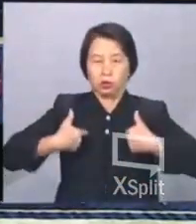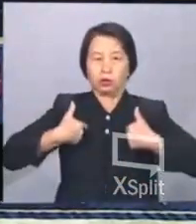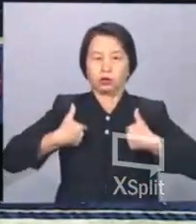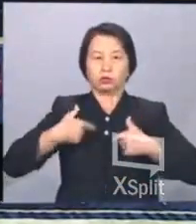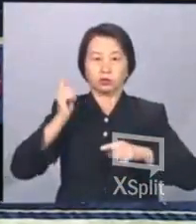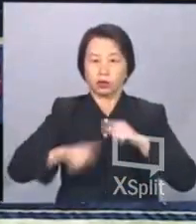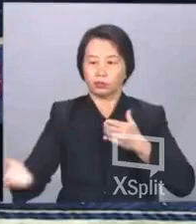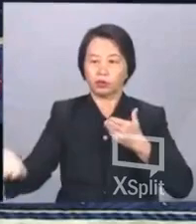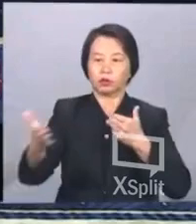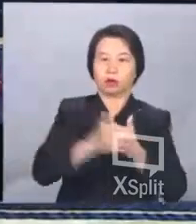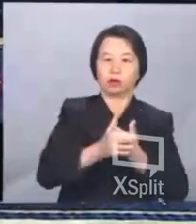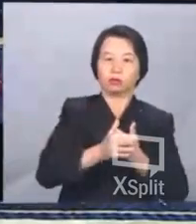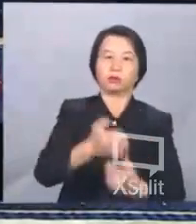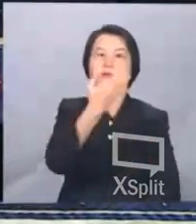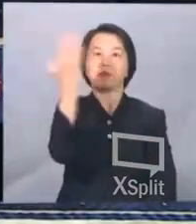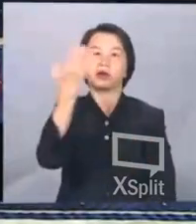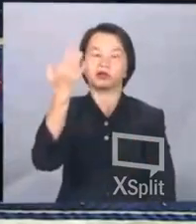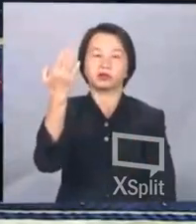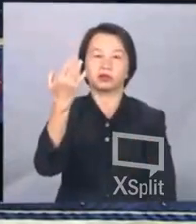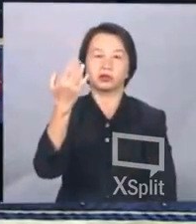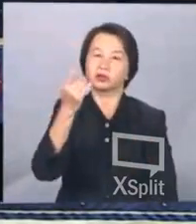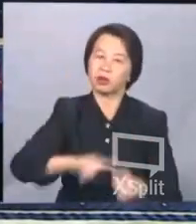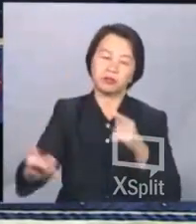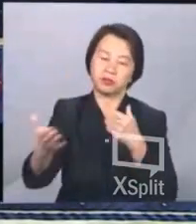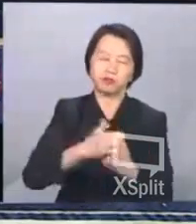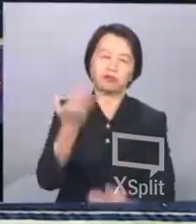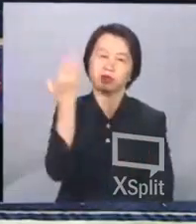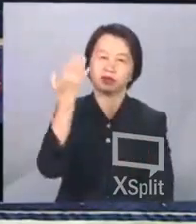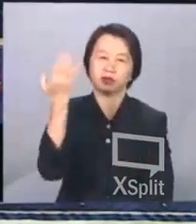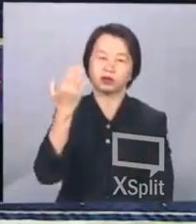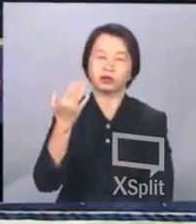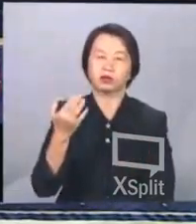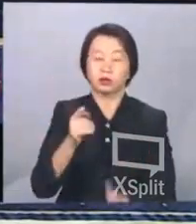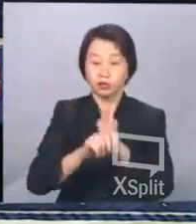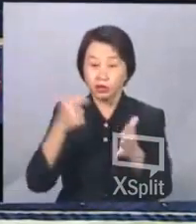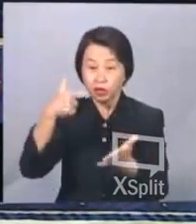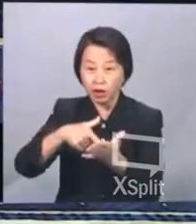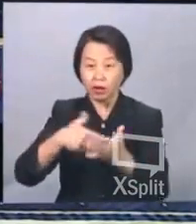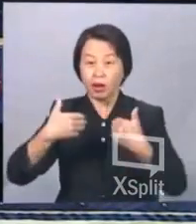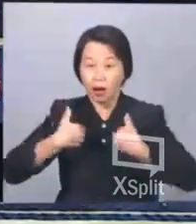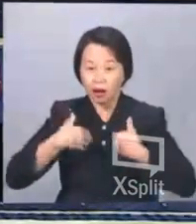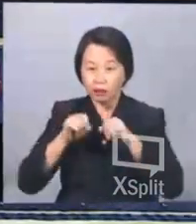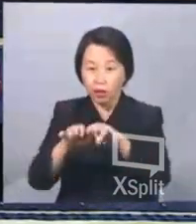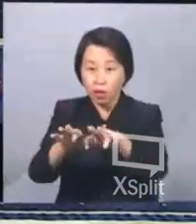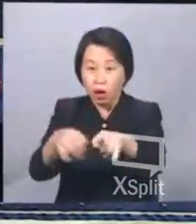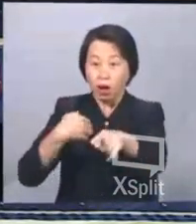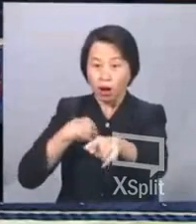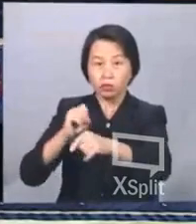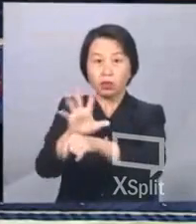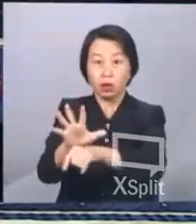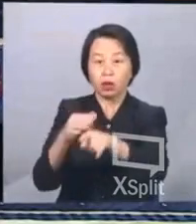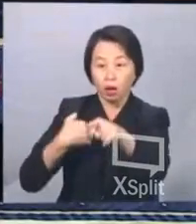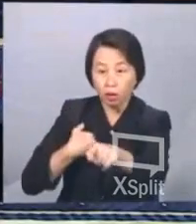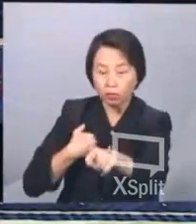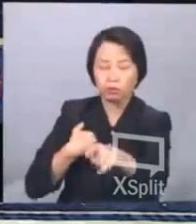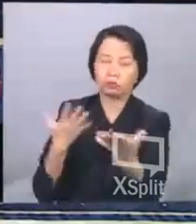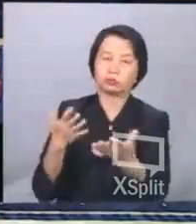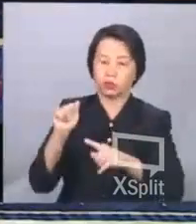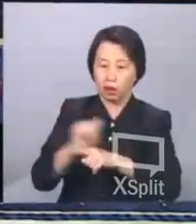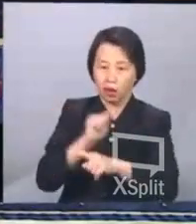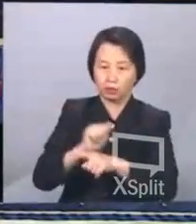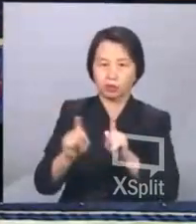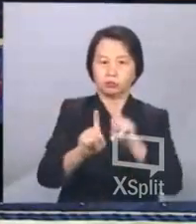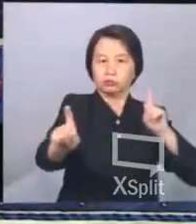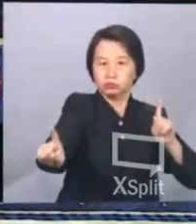boleh kembali seperti sediakala selagi mari sini masih ada amalan